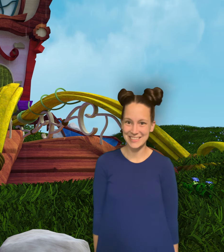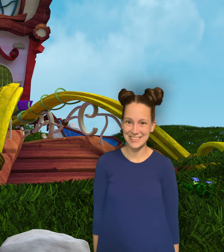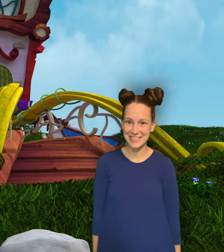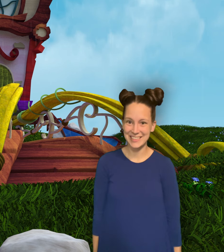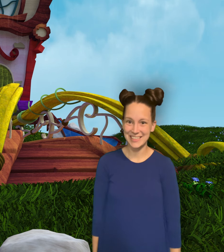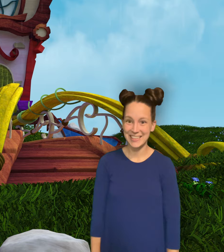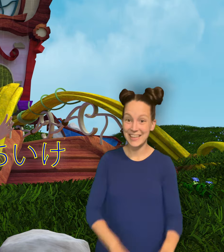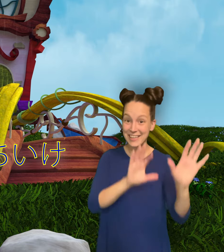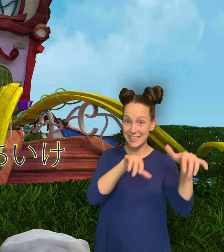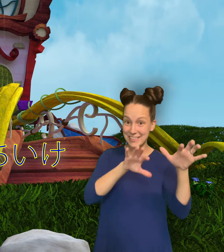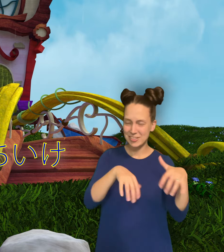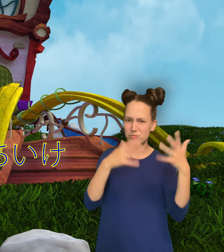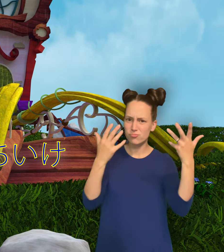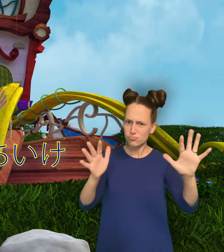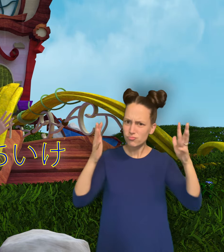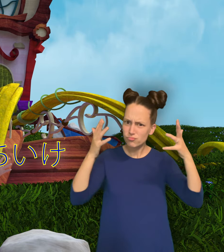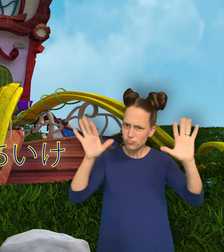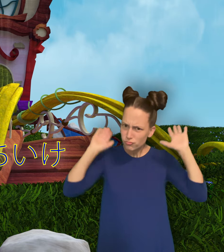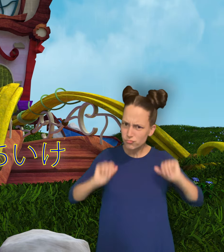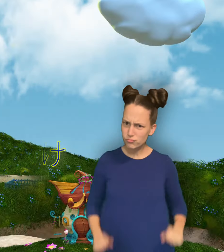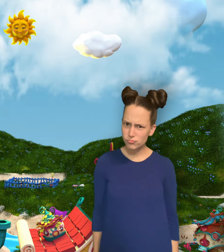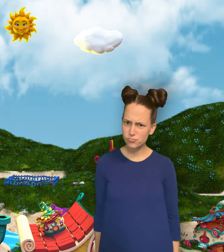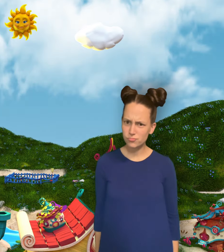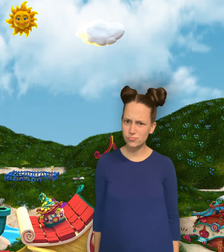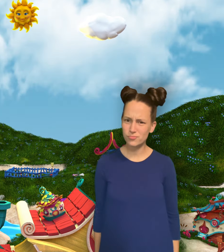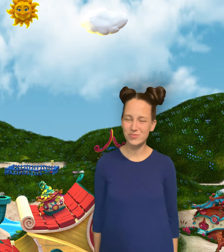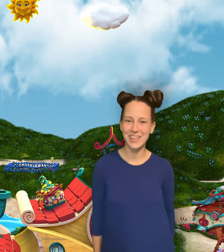終わりアアあっち